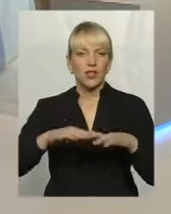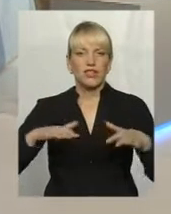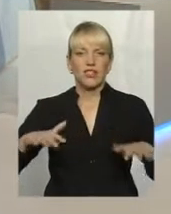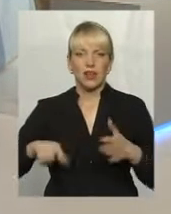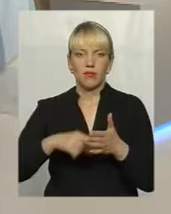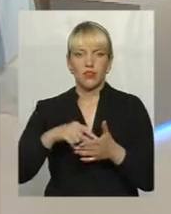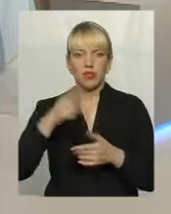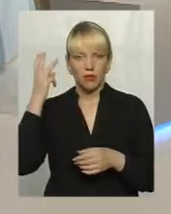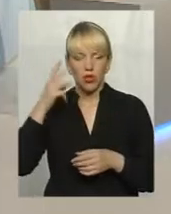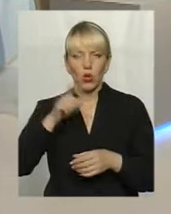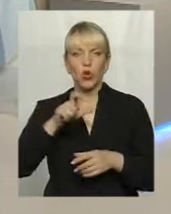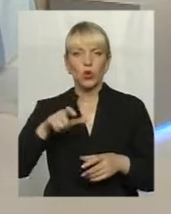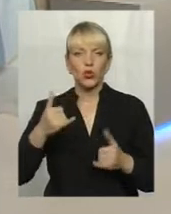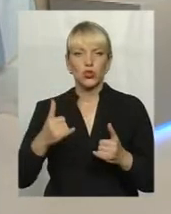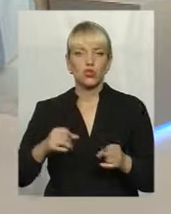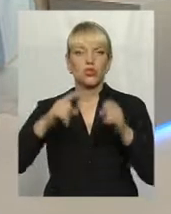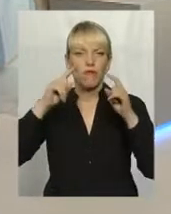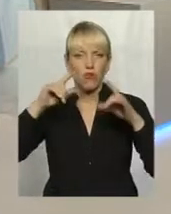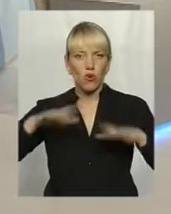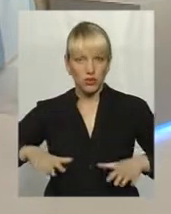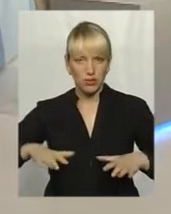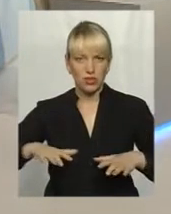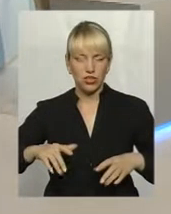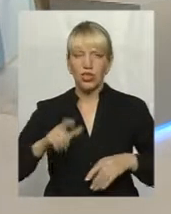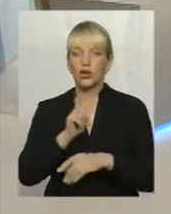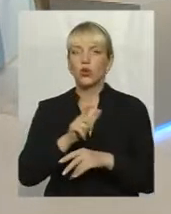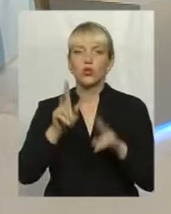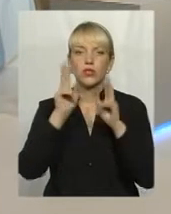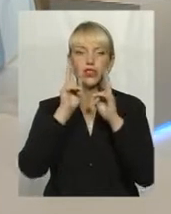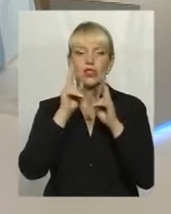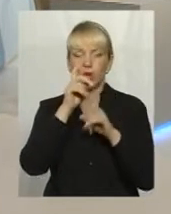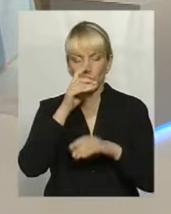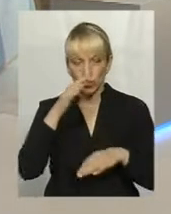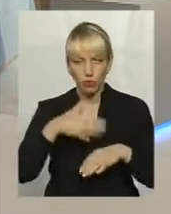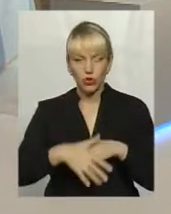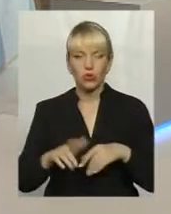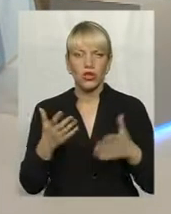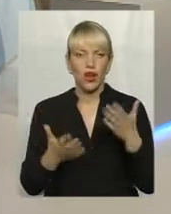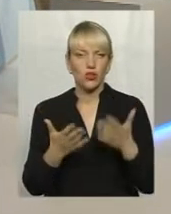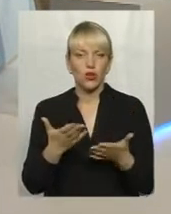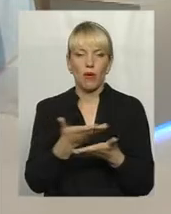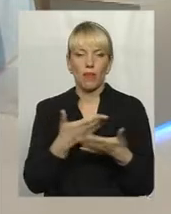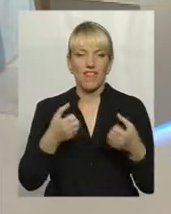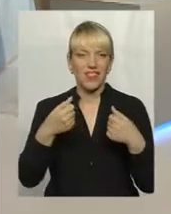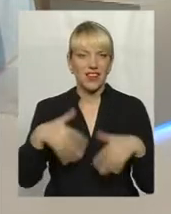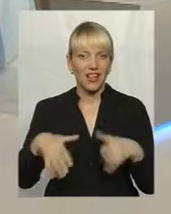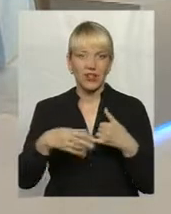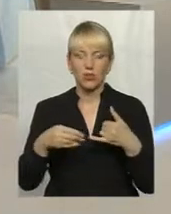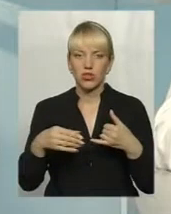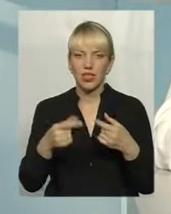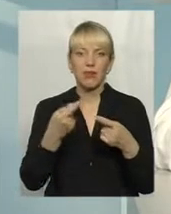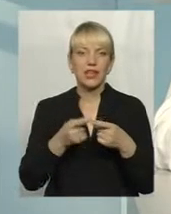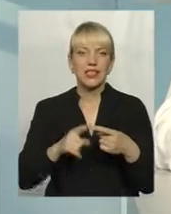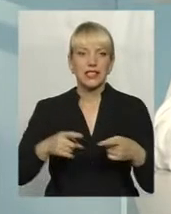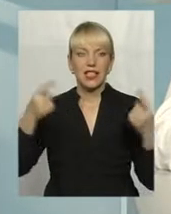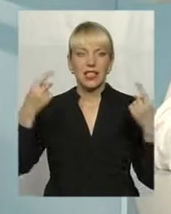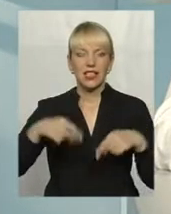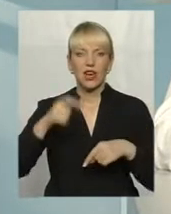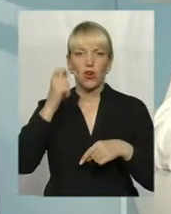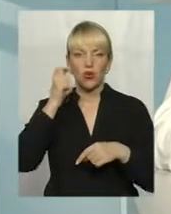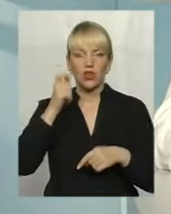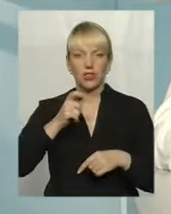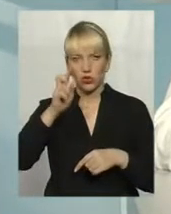сьогодні в розпачі. Люди сьогодні розуміють, що якщо ми втратимо цей ресурс, то це крах української держави. І що